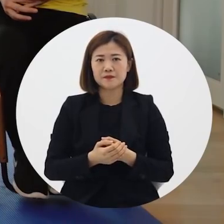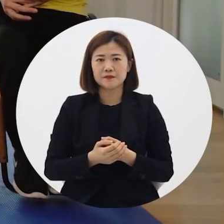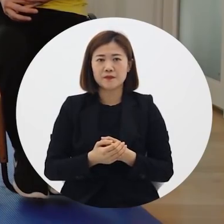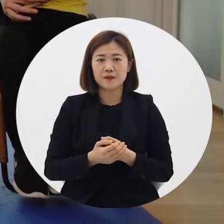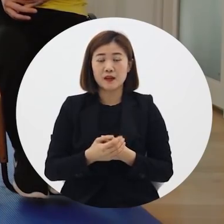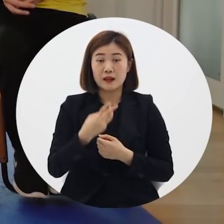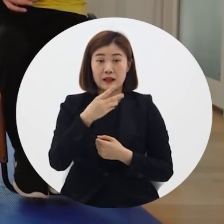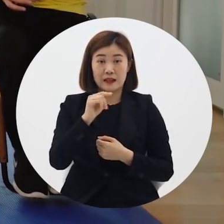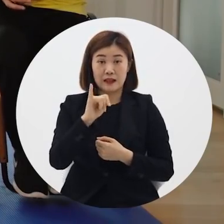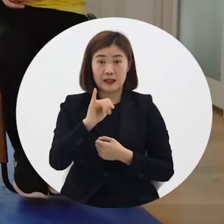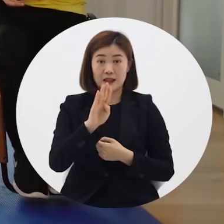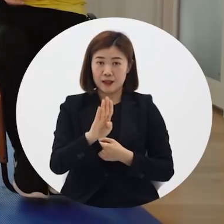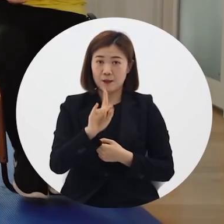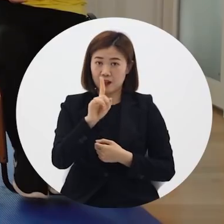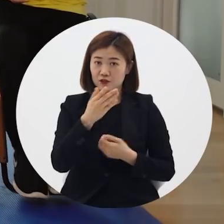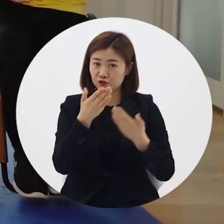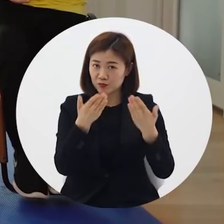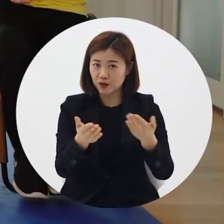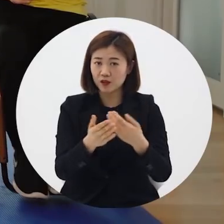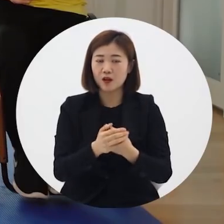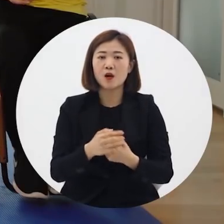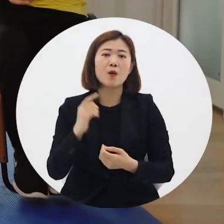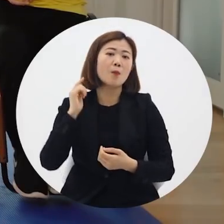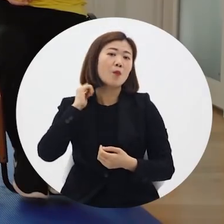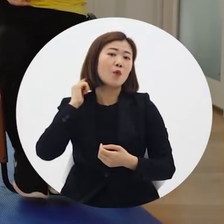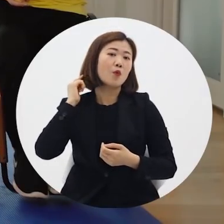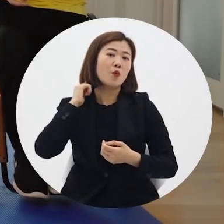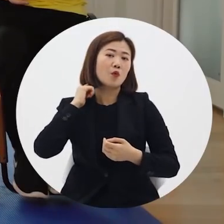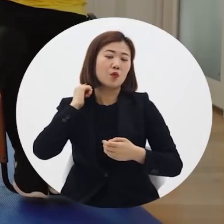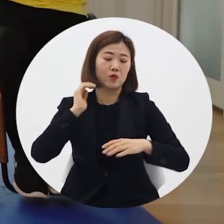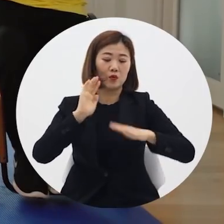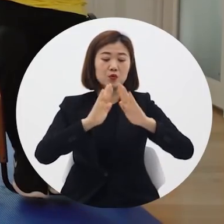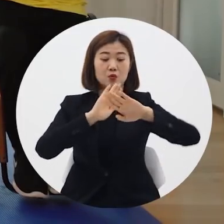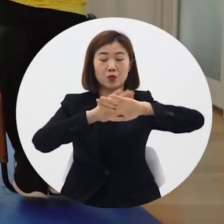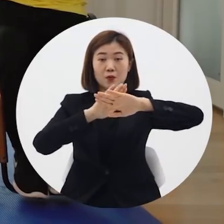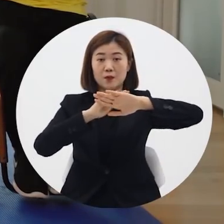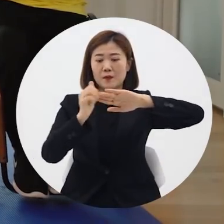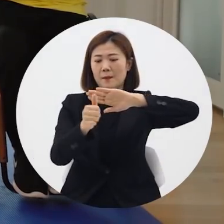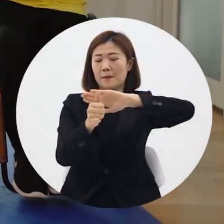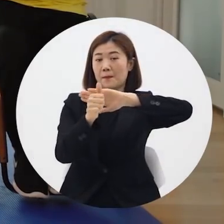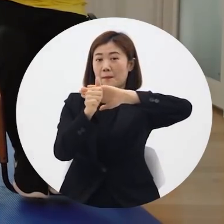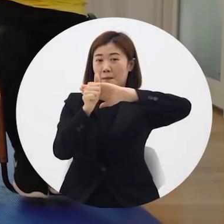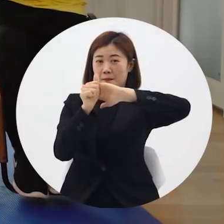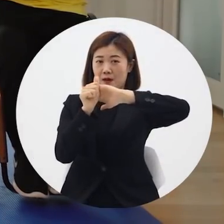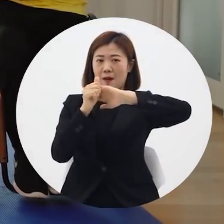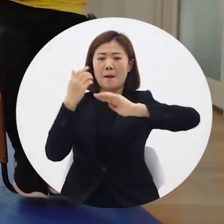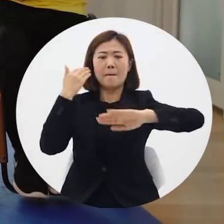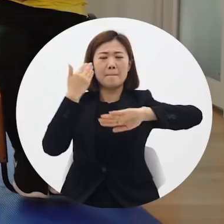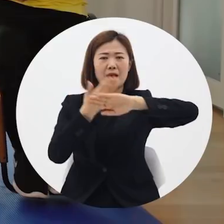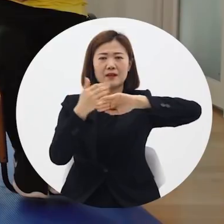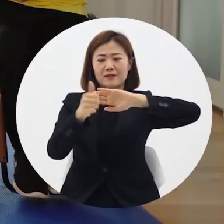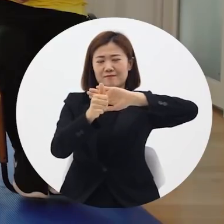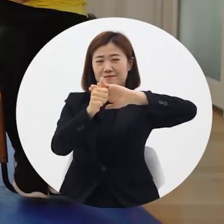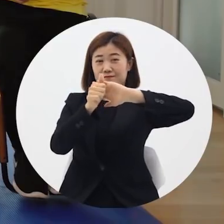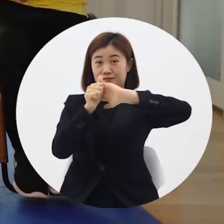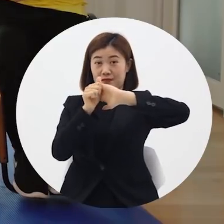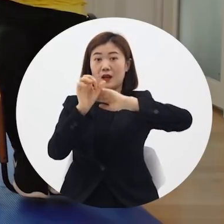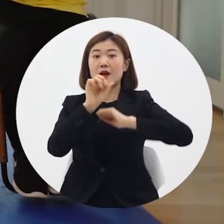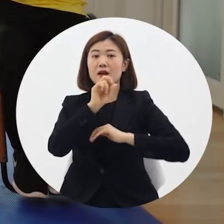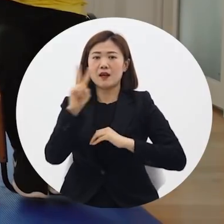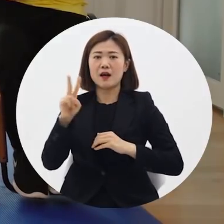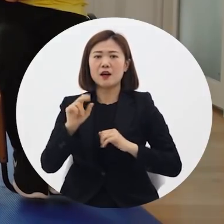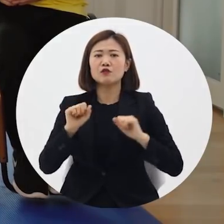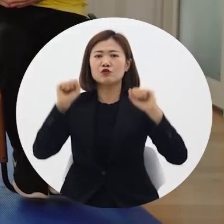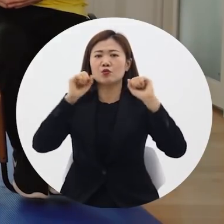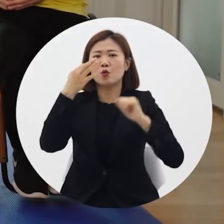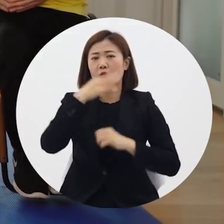제가 팁을 하나 드리자면 목을 항상 손바닥 반대로 밀어주셔야 좀 더 스트레칭이 잘 되는